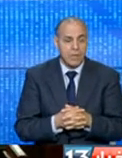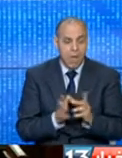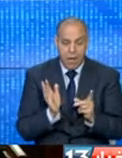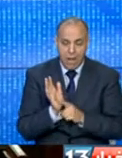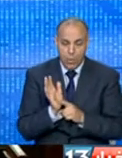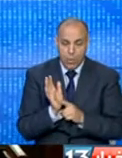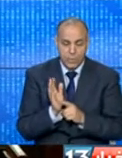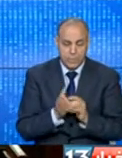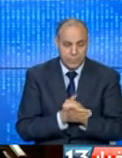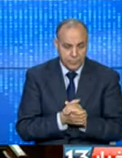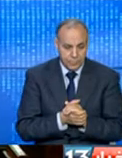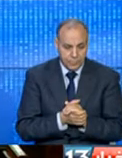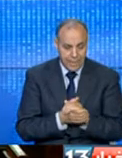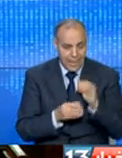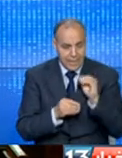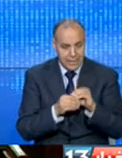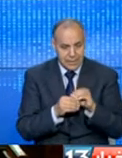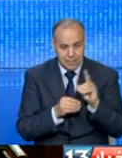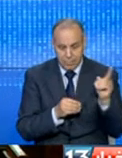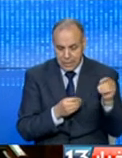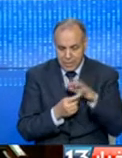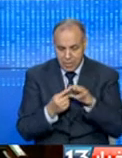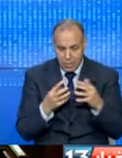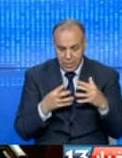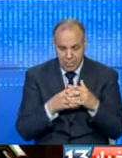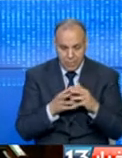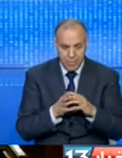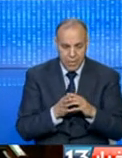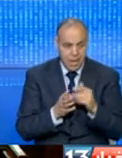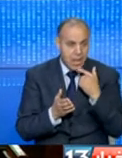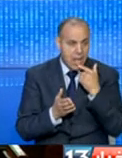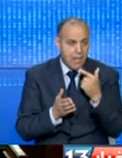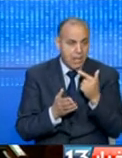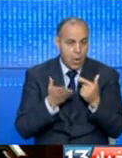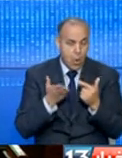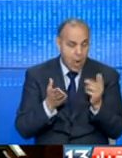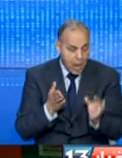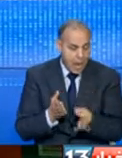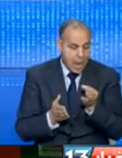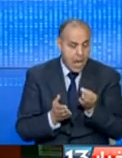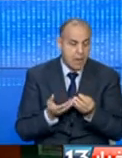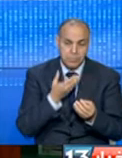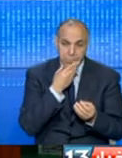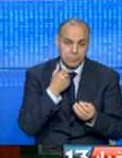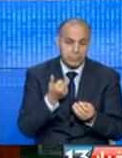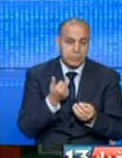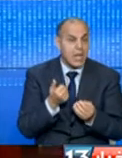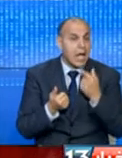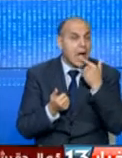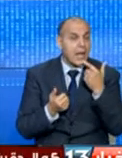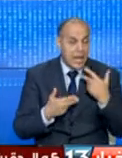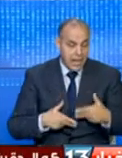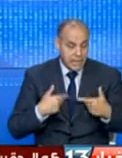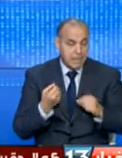قانون الاقتصاد الاجتماعي والتضامني يعتبر يمكن هو الحل الأمثل للأزمة اللي تعيش